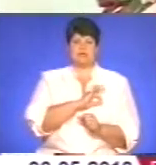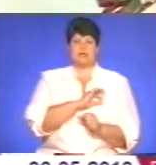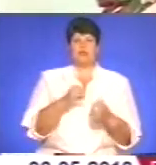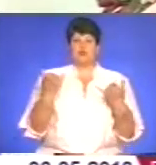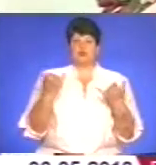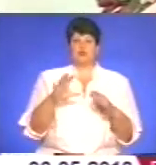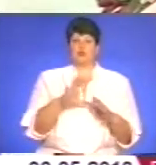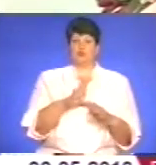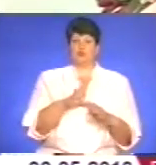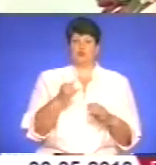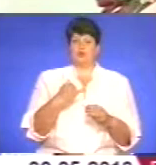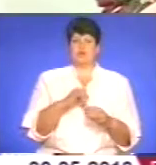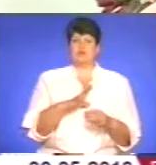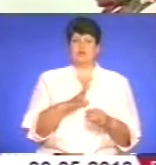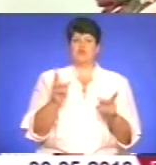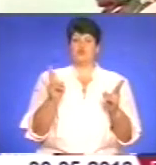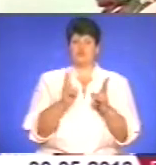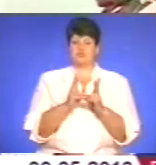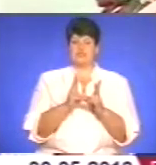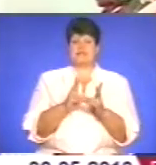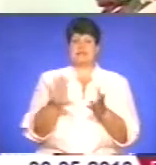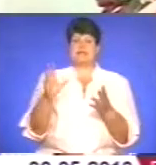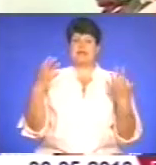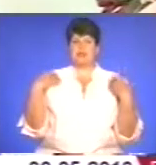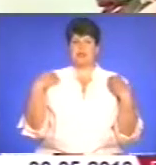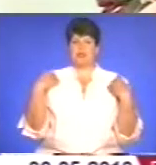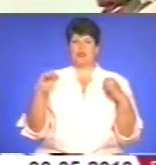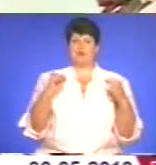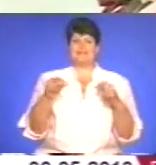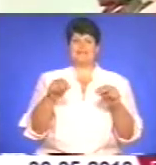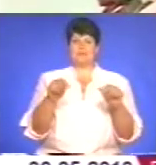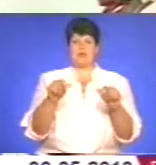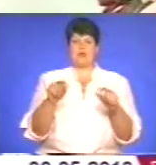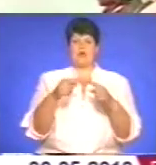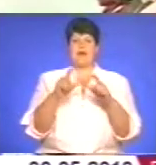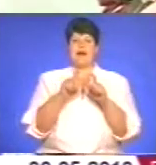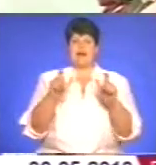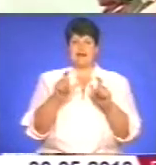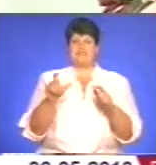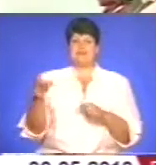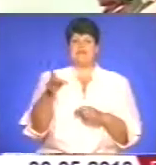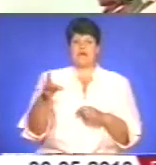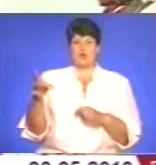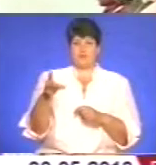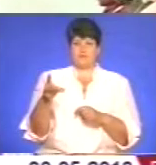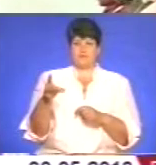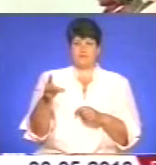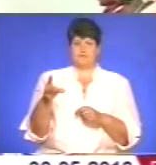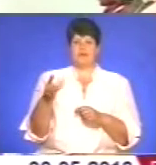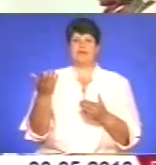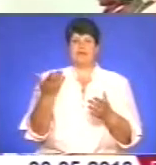відбулася зустріч з начальником управління земельної агенції тут в районі, де сказала, що